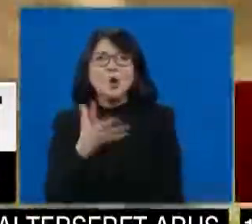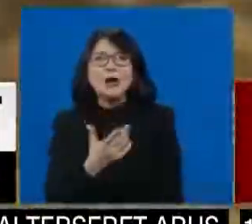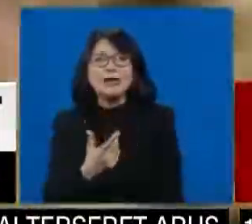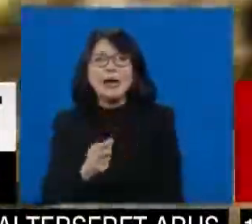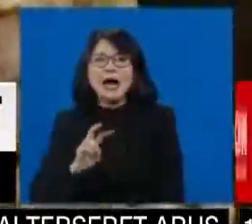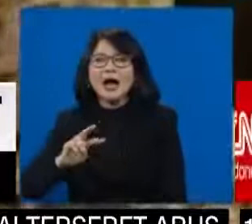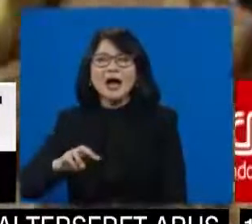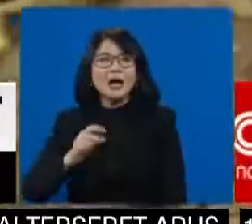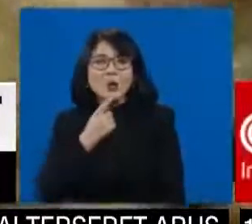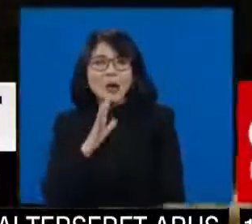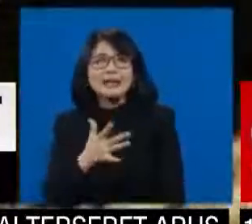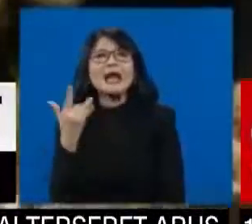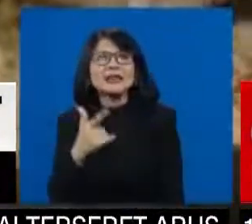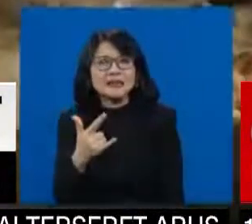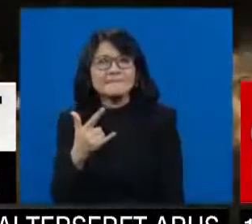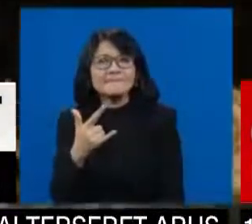dalam wajan panas.